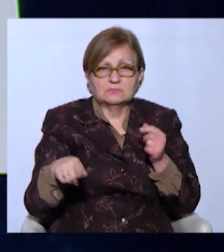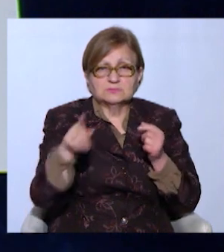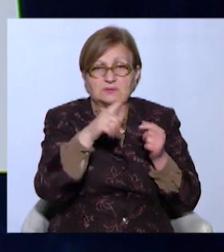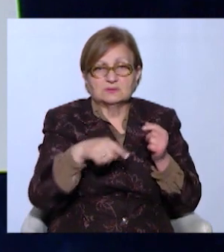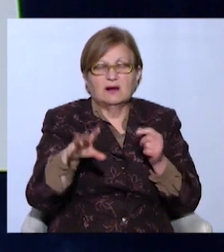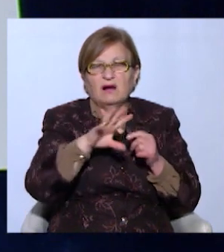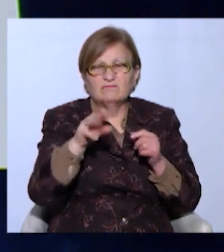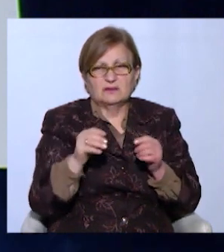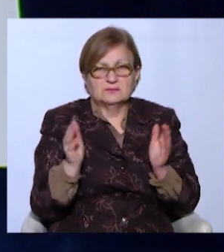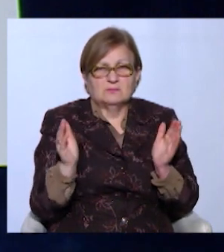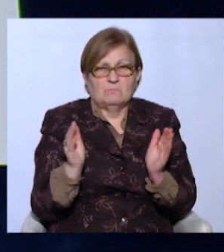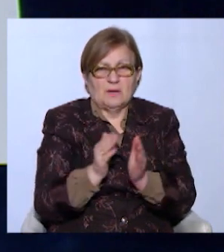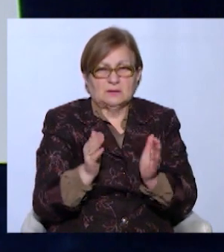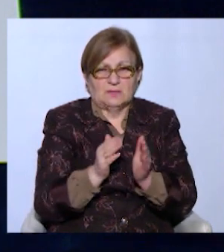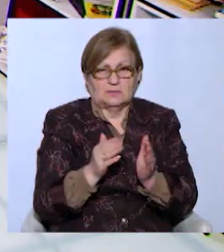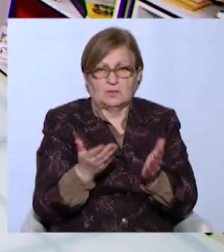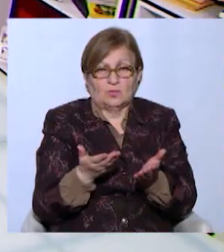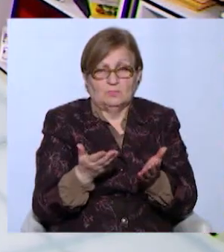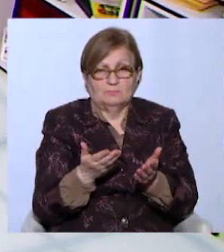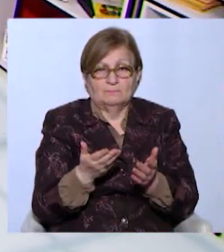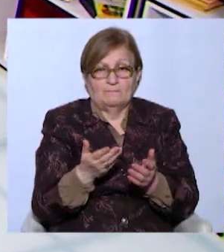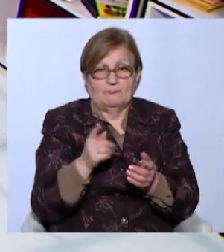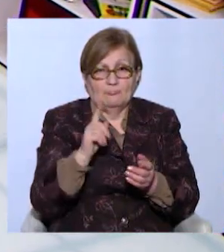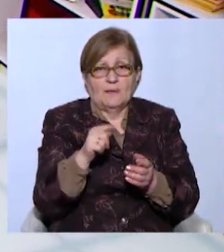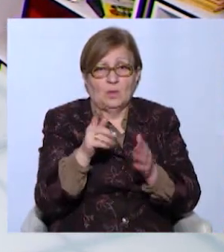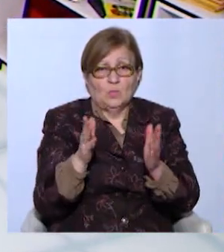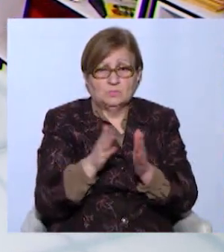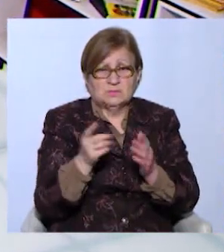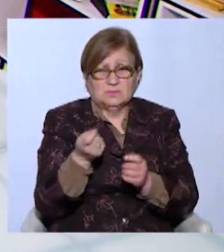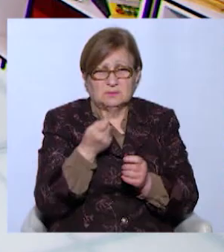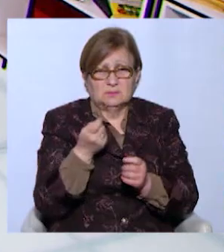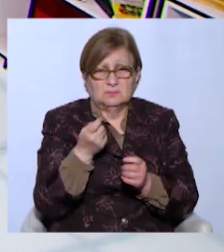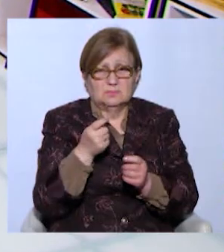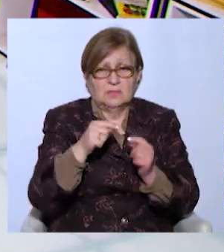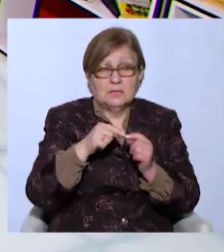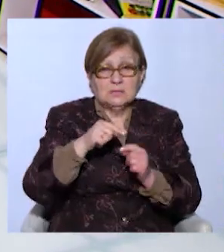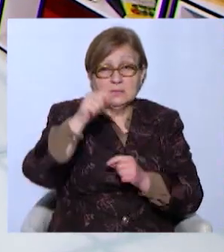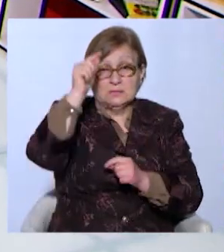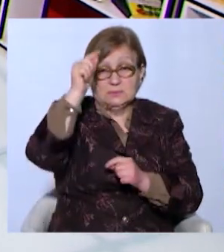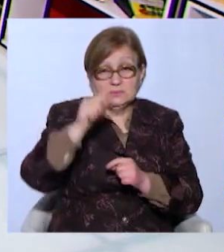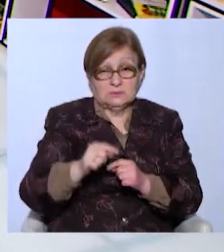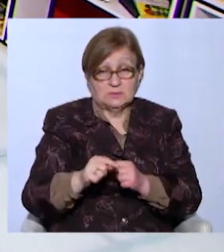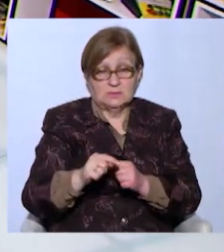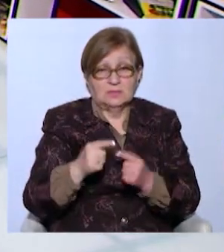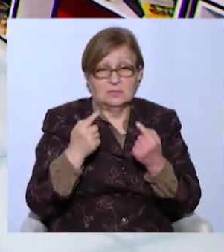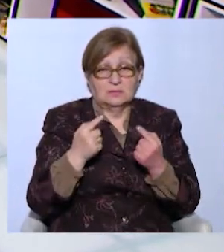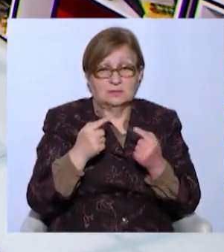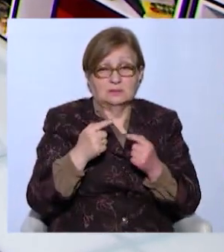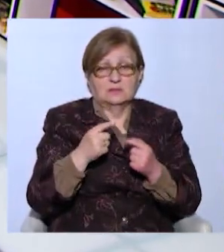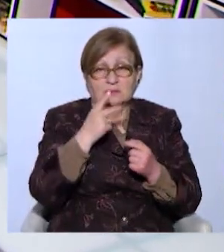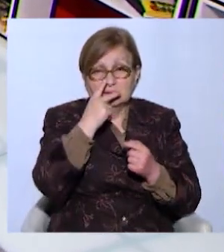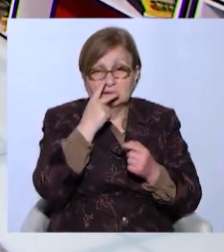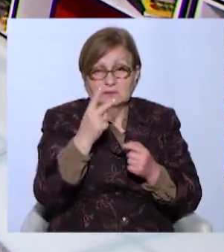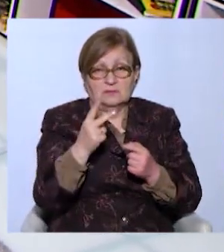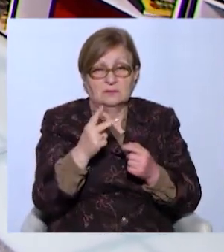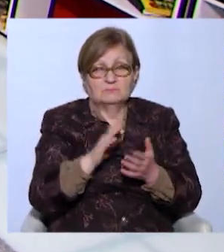შედარებით ყველაზე უმცირესი სიგრძისაა. მოგეხსენებათ, უმცირესი სიგრძის სიმაღლე მიიღება უდიდეს გვერდზე დაშვებით. მოკლედ, გვაქვს